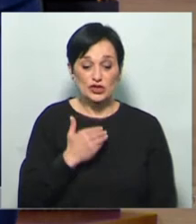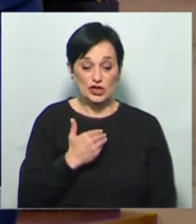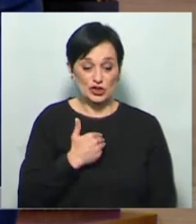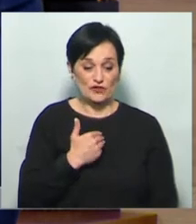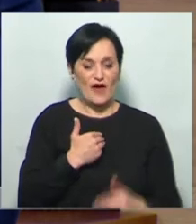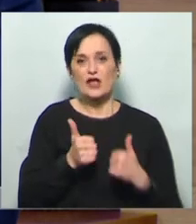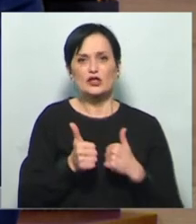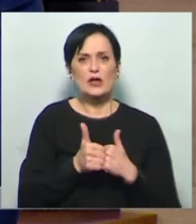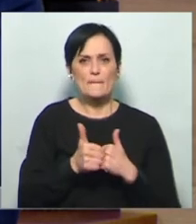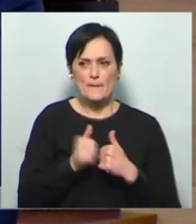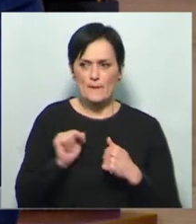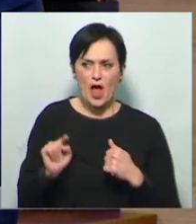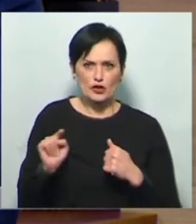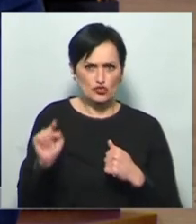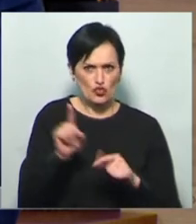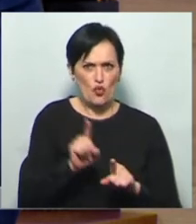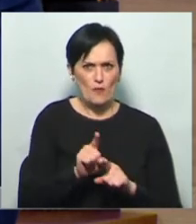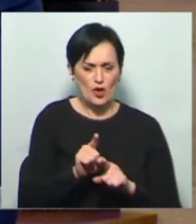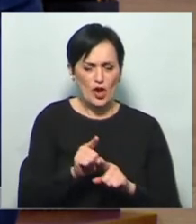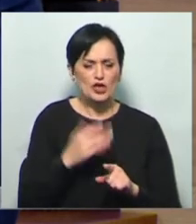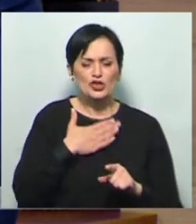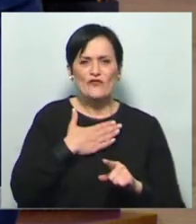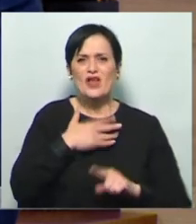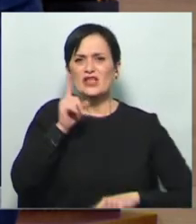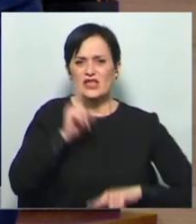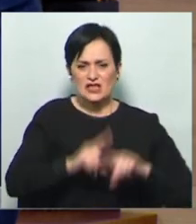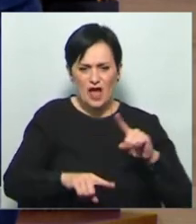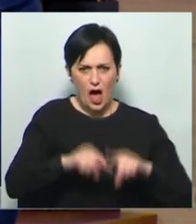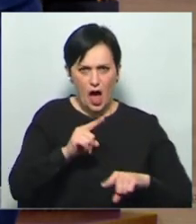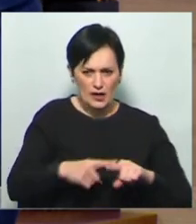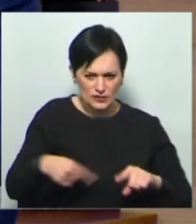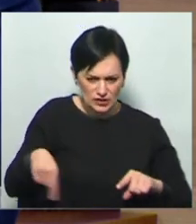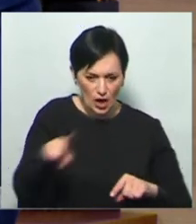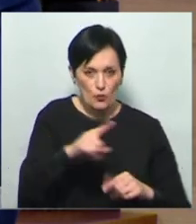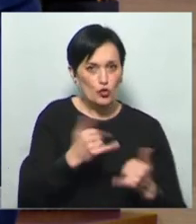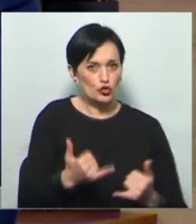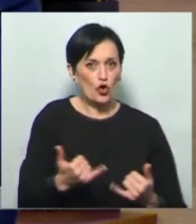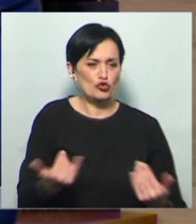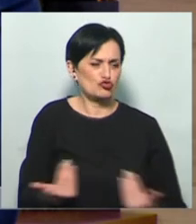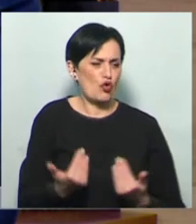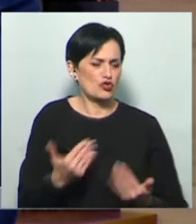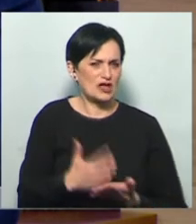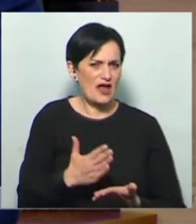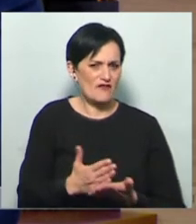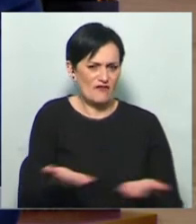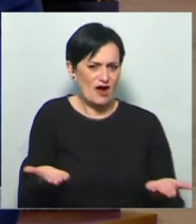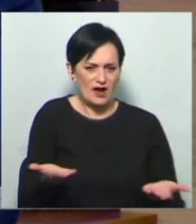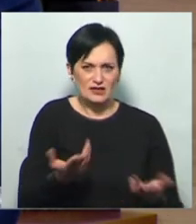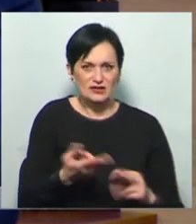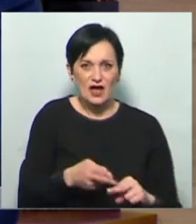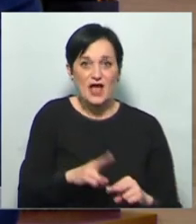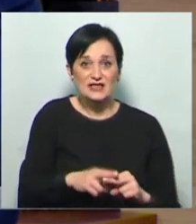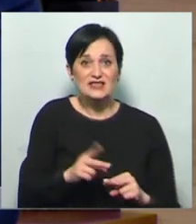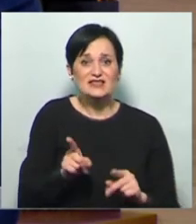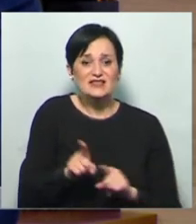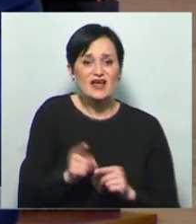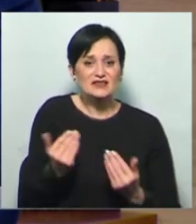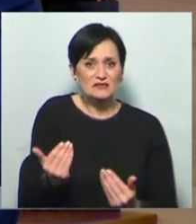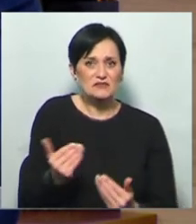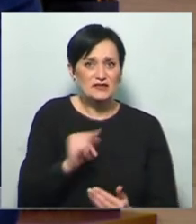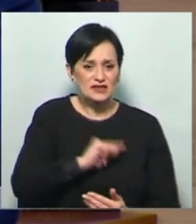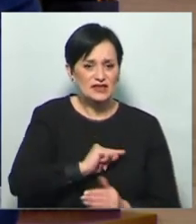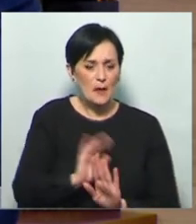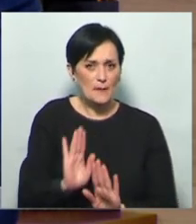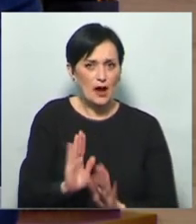ჩემს მეზობლებსაც აქვს ან თელ ჩვენ ნათესაობას გვაქვს და დღეს ცოცხლები ვარ ჯერ და აი ასეთ დამოკიდებულება არის